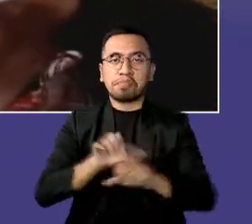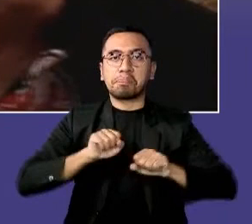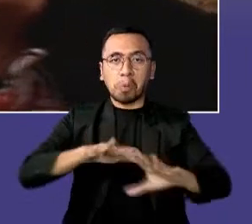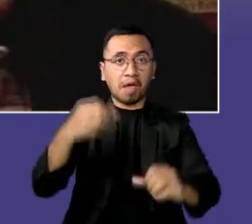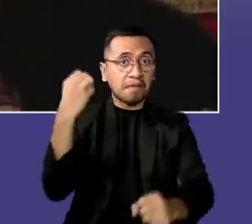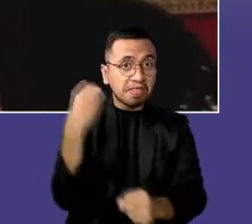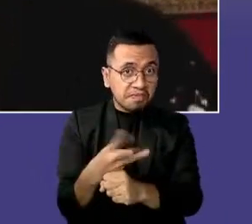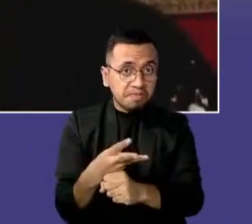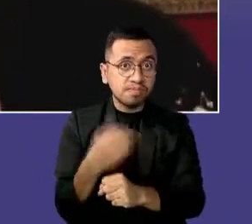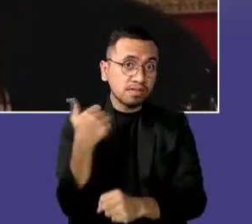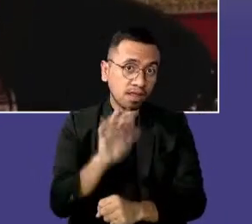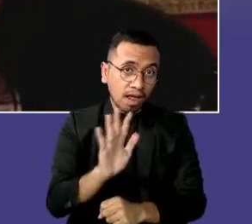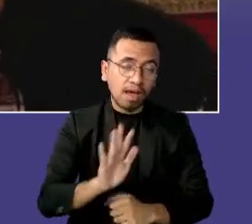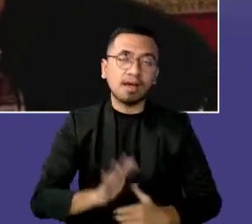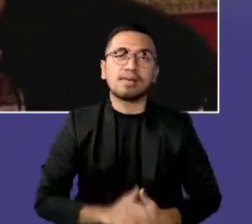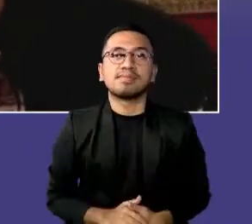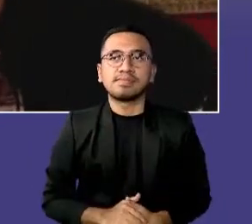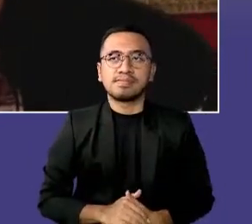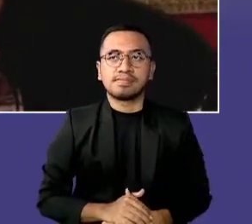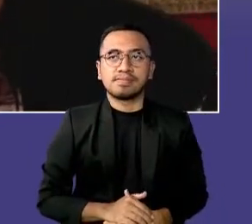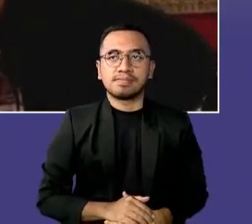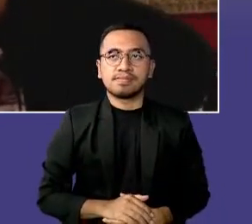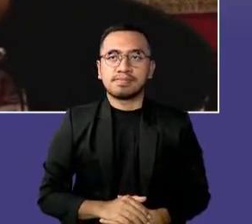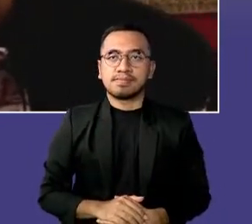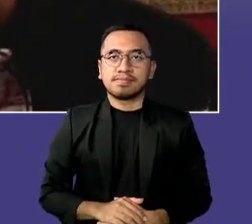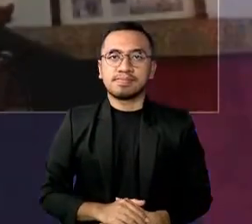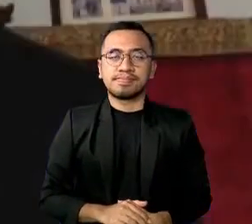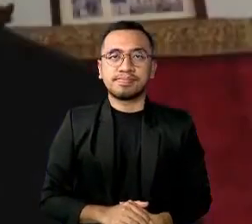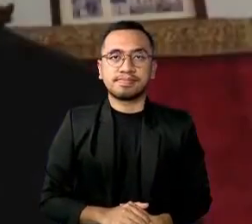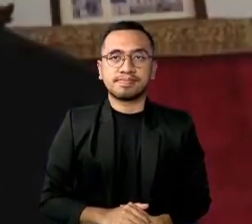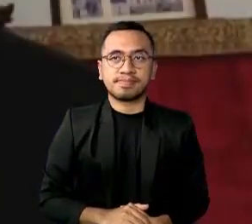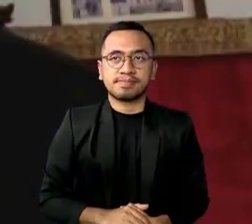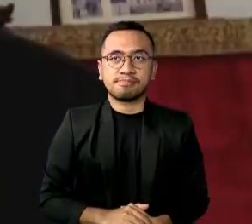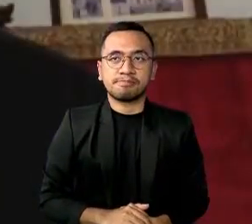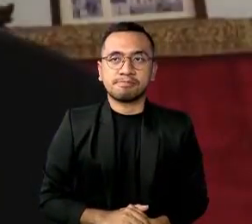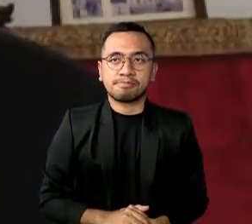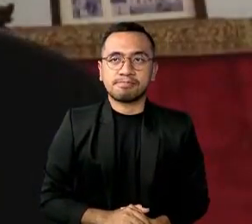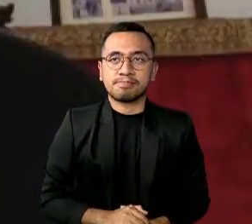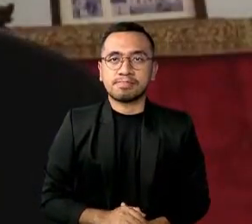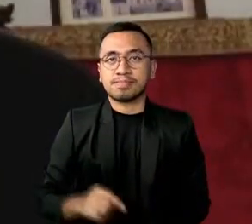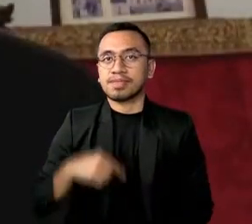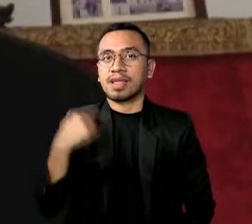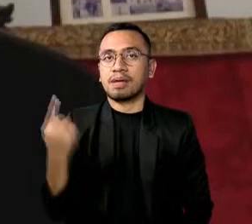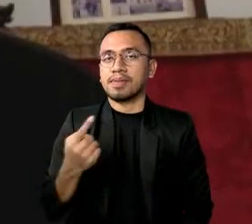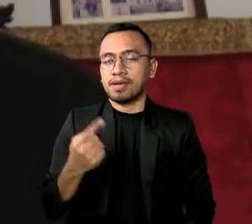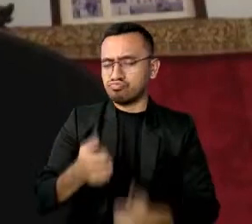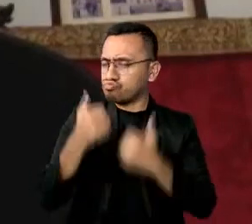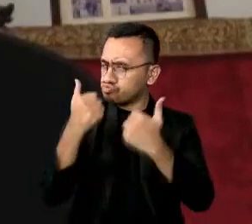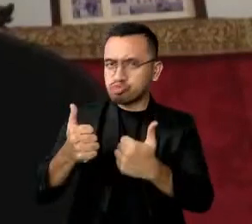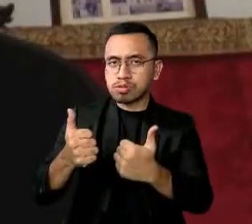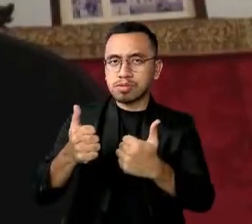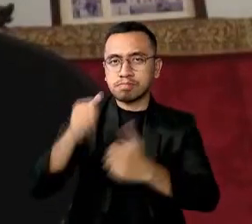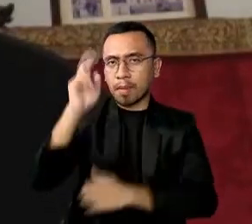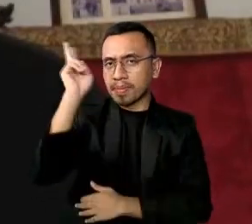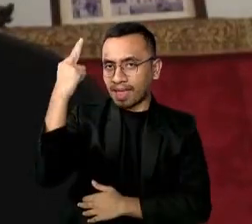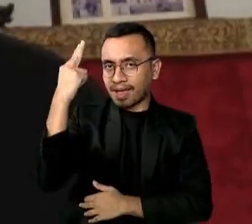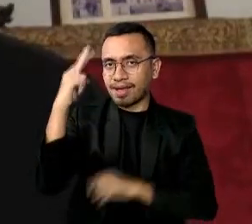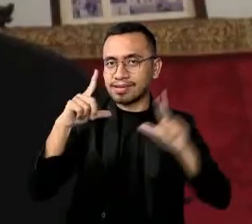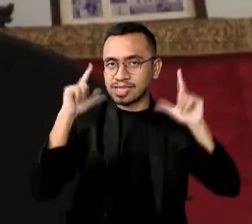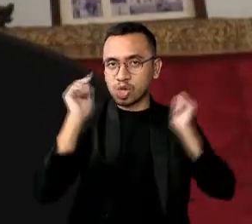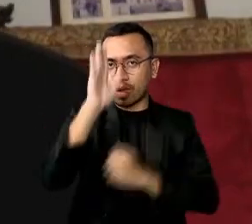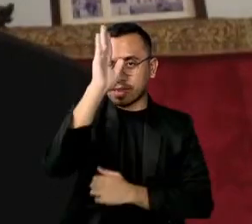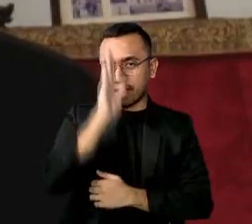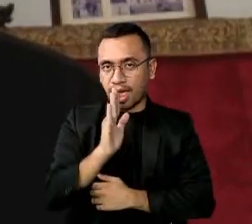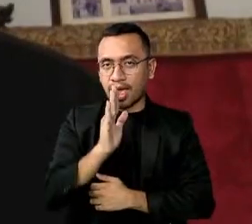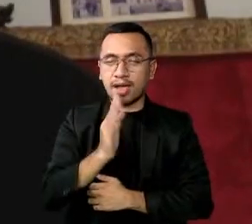artinya pertama kita mengapresiasi sikap daripada pemerintah untuk melakukan